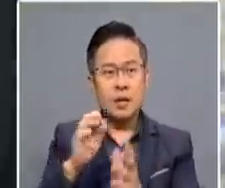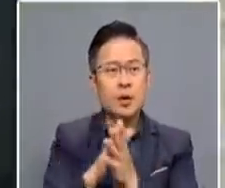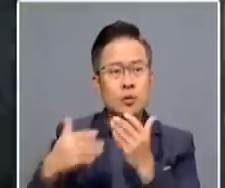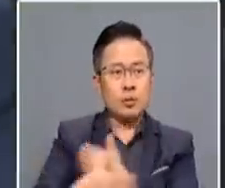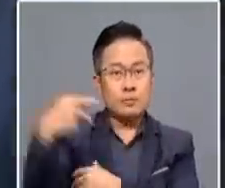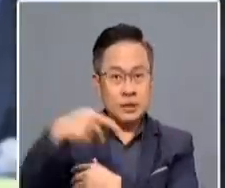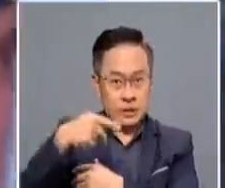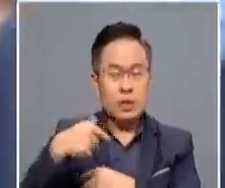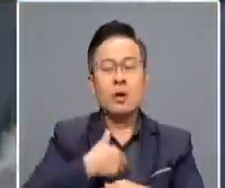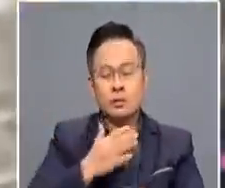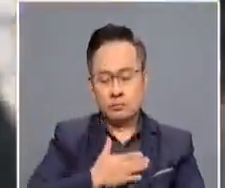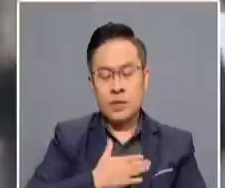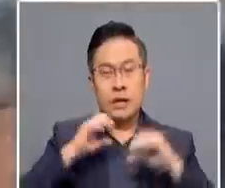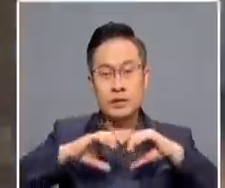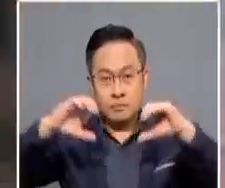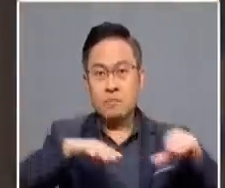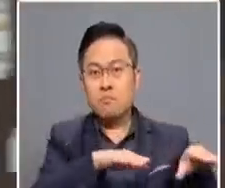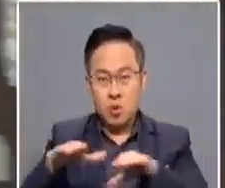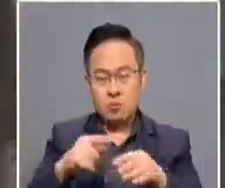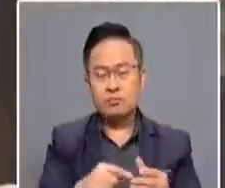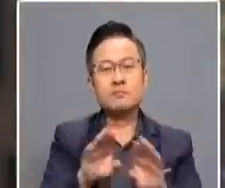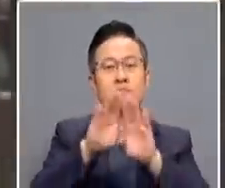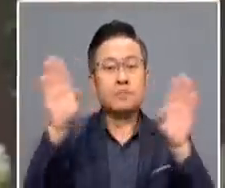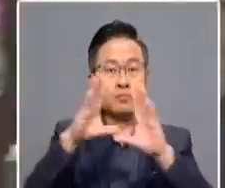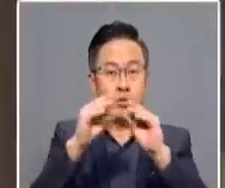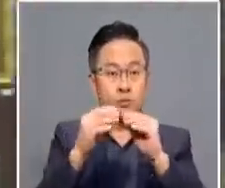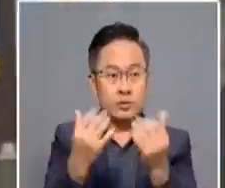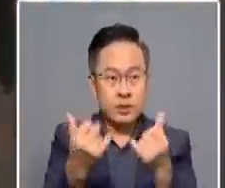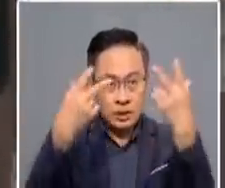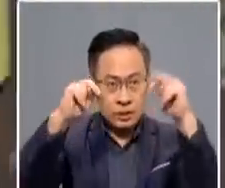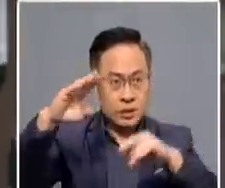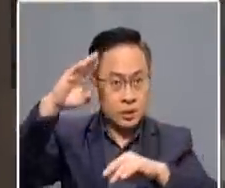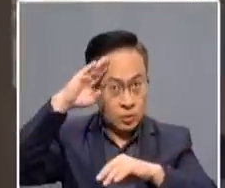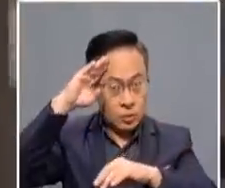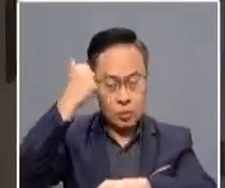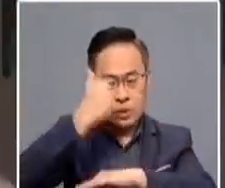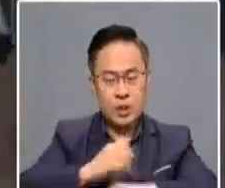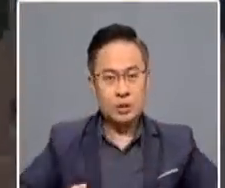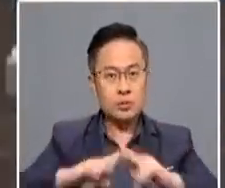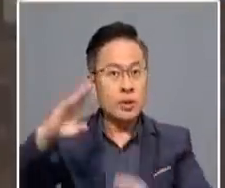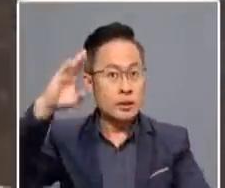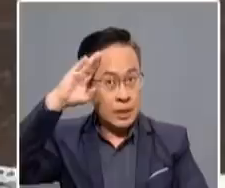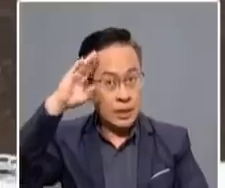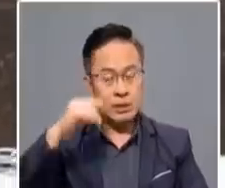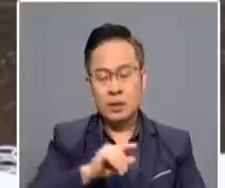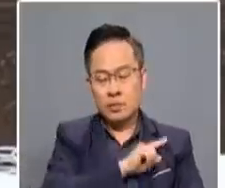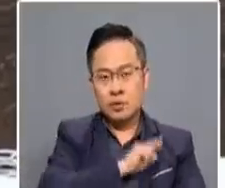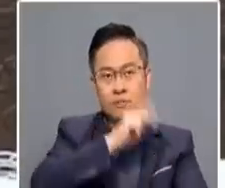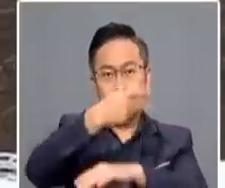อนใจนะครับโดยวันนี้ทางพลเอกประยุทธ์จันทร์โอชานายกรัฐมนตรีและรัฐมนตรีว่าการกระทรวงกลาโหมเนี่ยท่านได้กล่าวหลังจาก